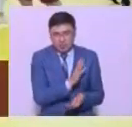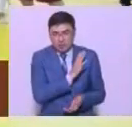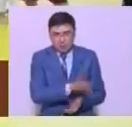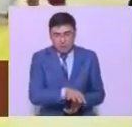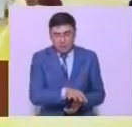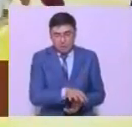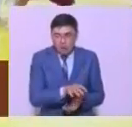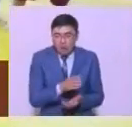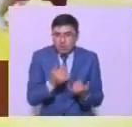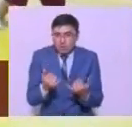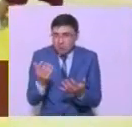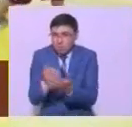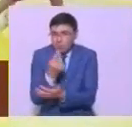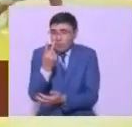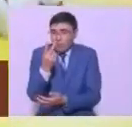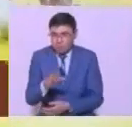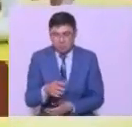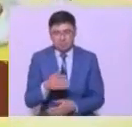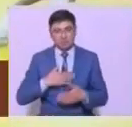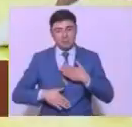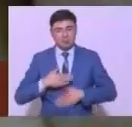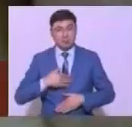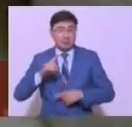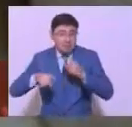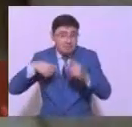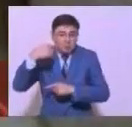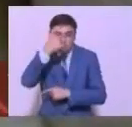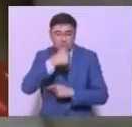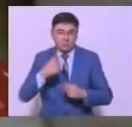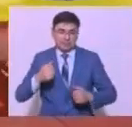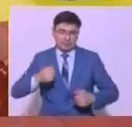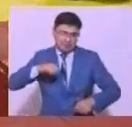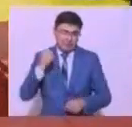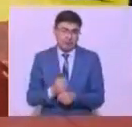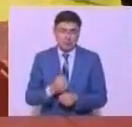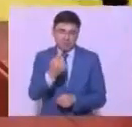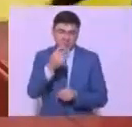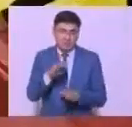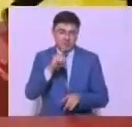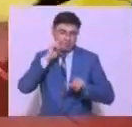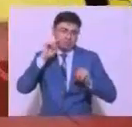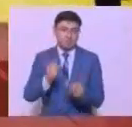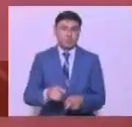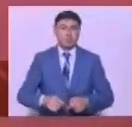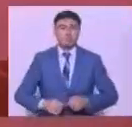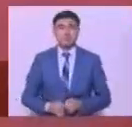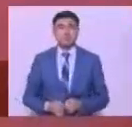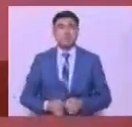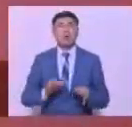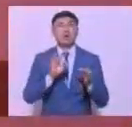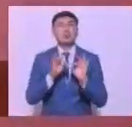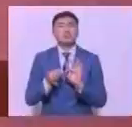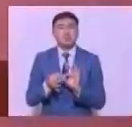будут состязания. Я буду тренироваться и постараюсь завоевать 1-е место. Европейские игры – это ежегодное